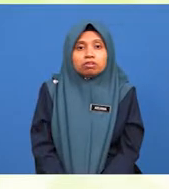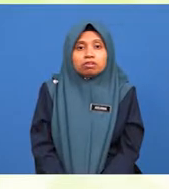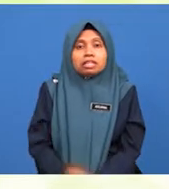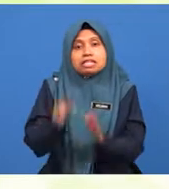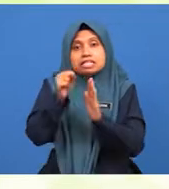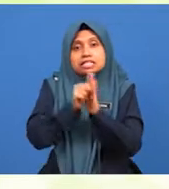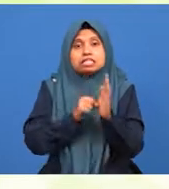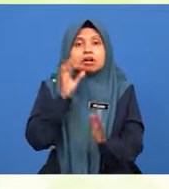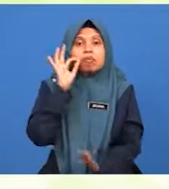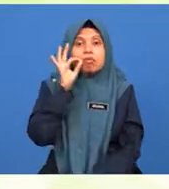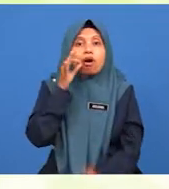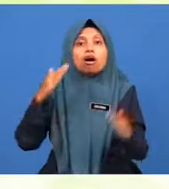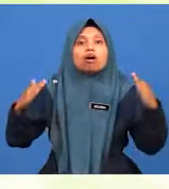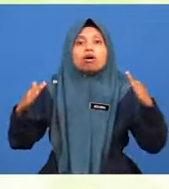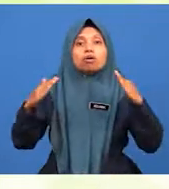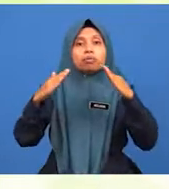Sebuah rumah.